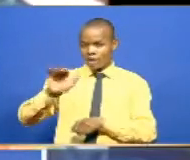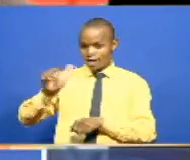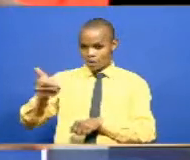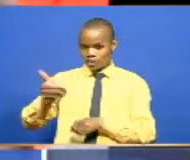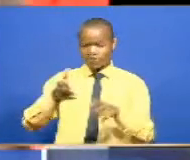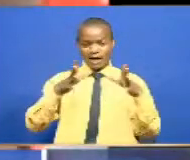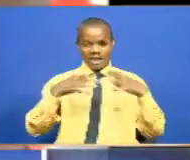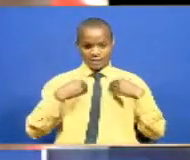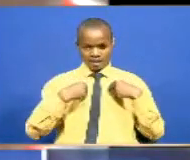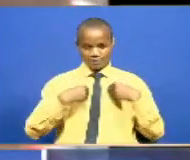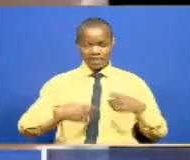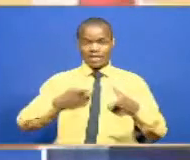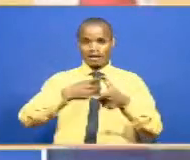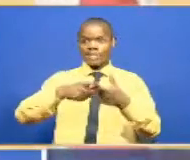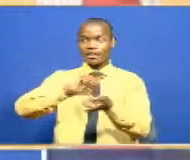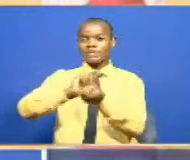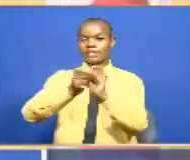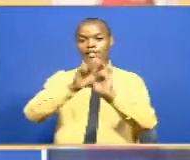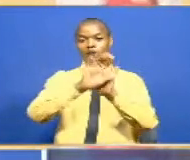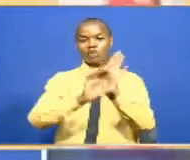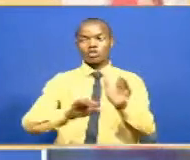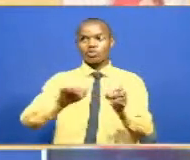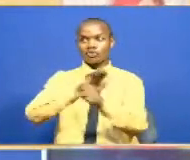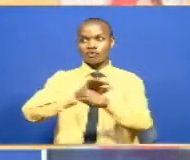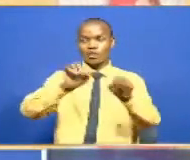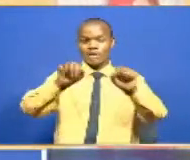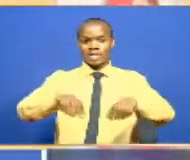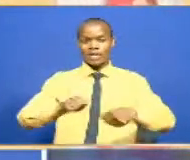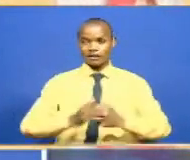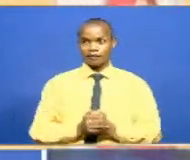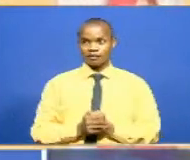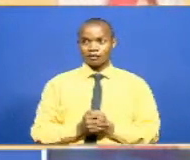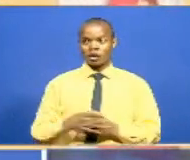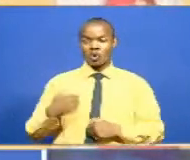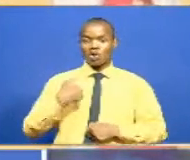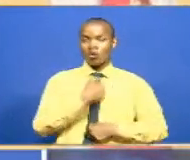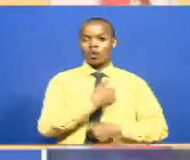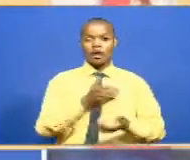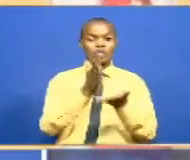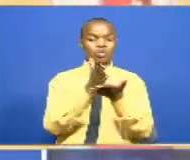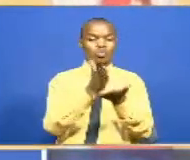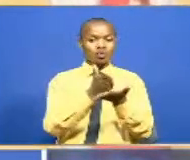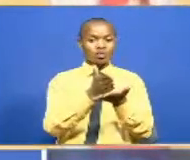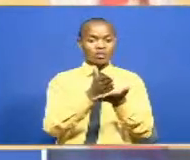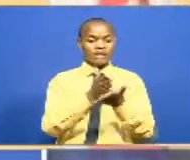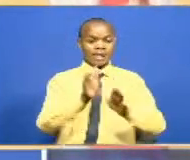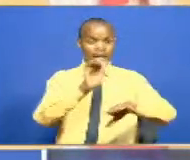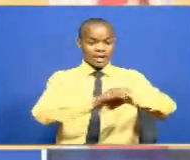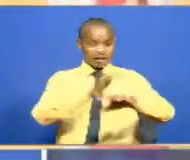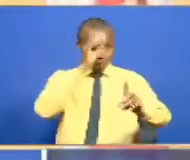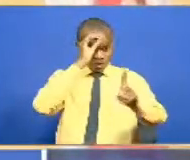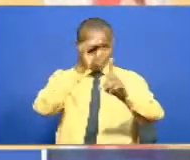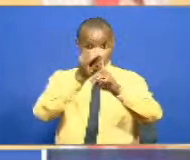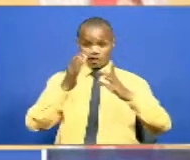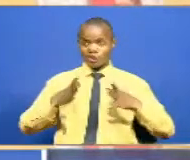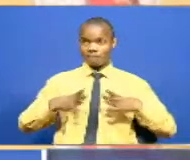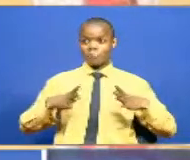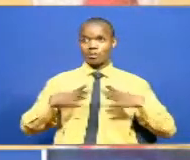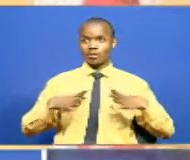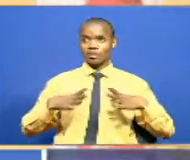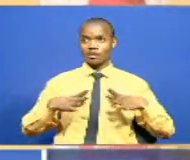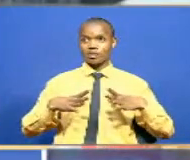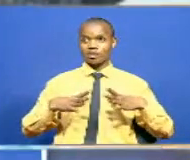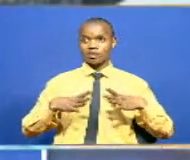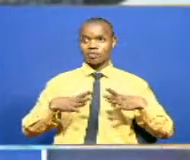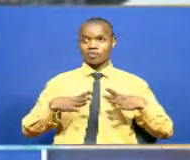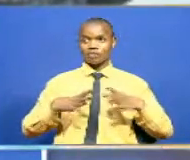kutoa fursa ya marekebisho ya katiba. We are listening to the voice of the people, and whether you like it or not, it's the